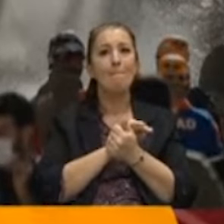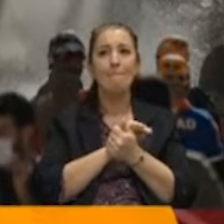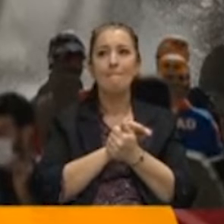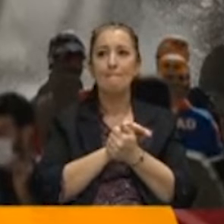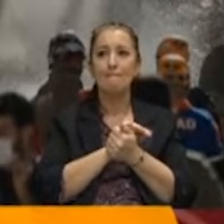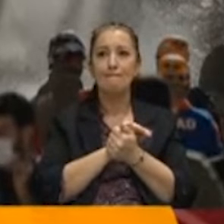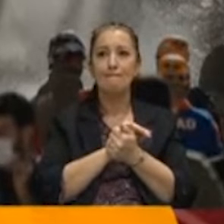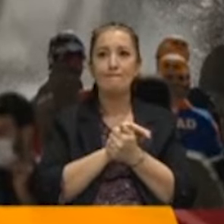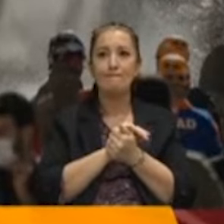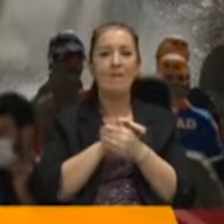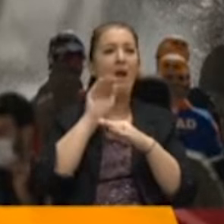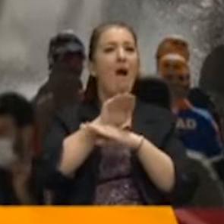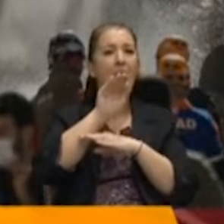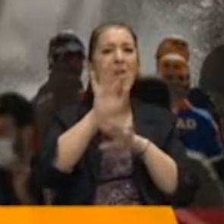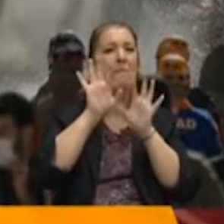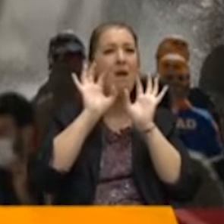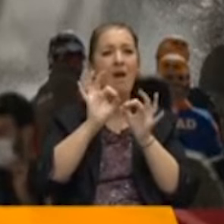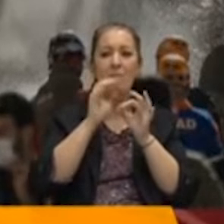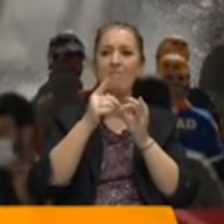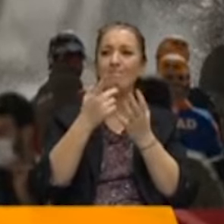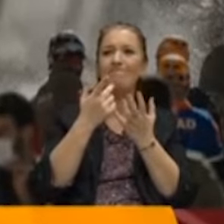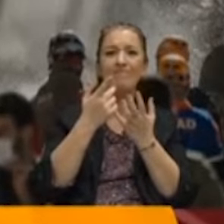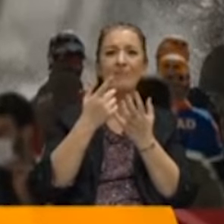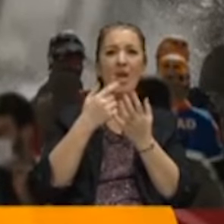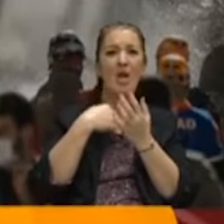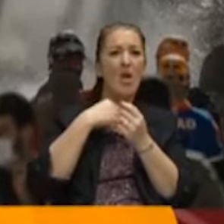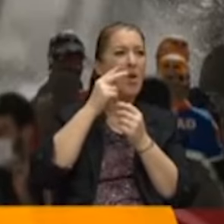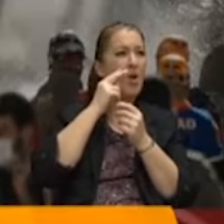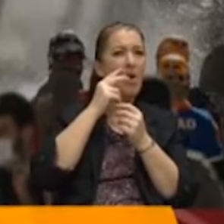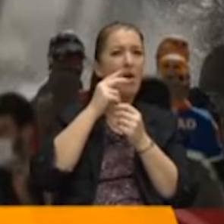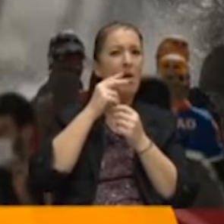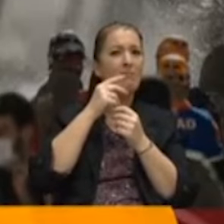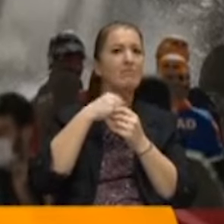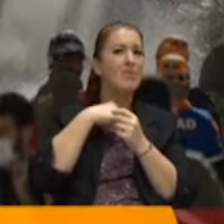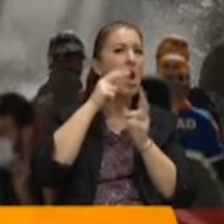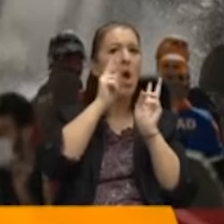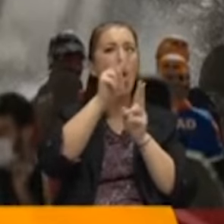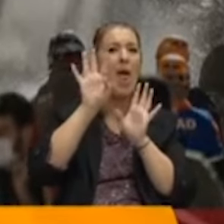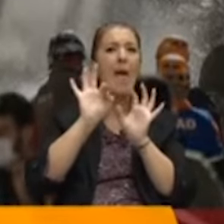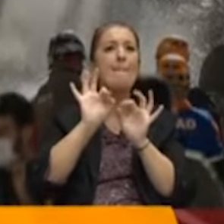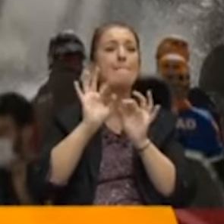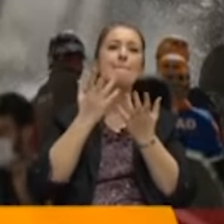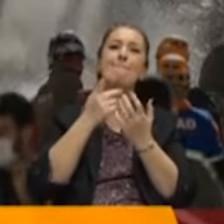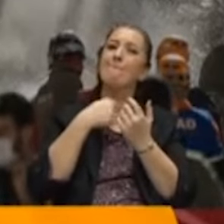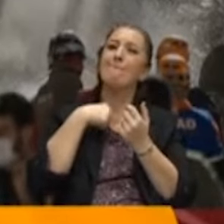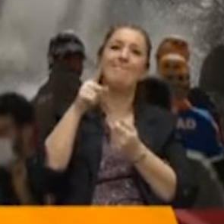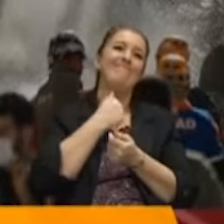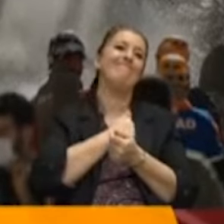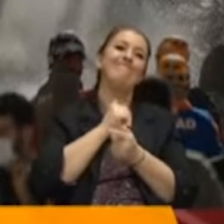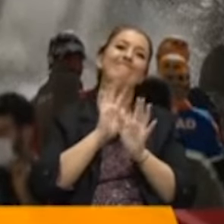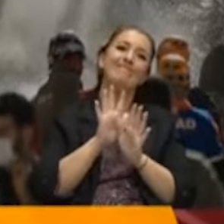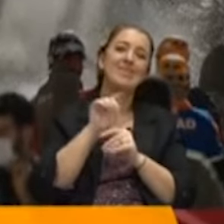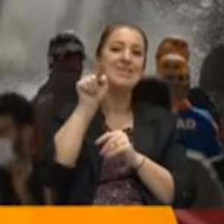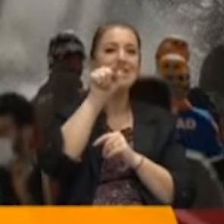Hayatım böyle hakaretle hayatını geçiren insanlara yüzle bakmakla geçti. Bu yaklaşımı kınıyorum.